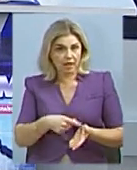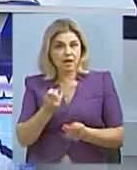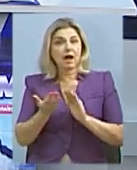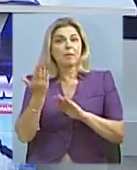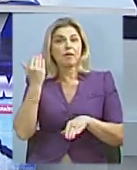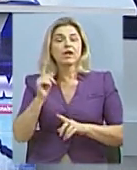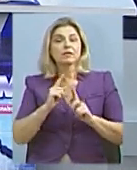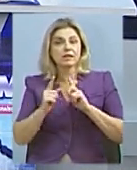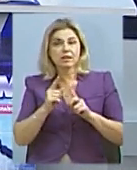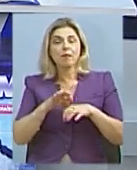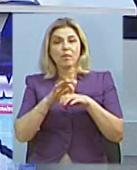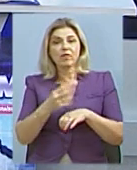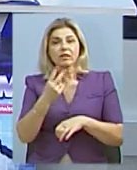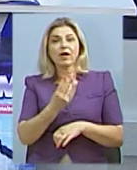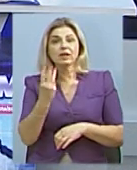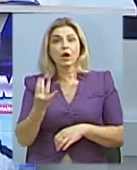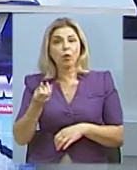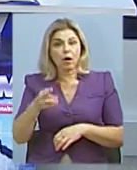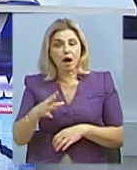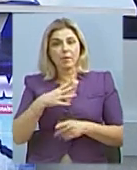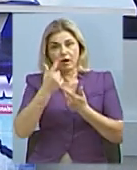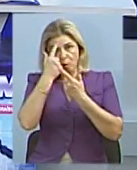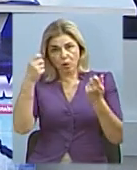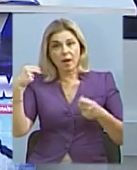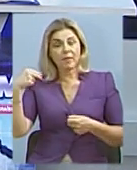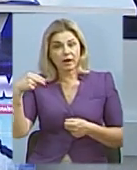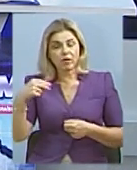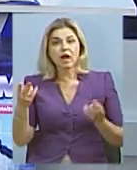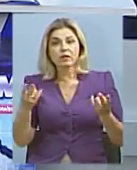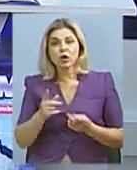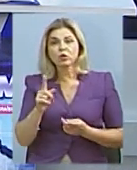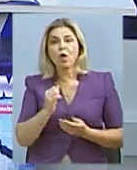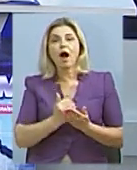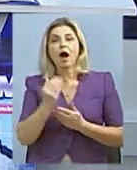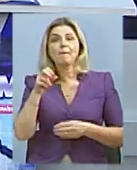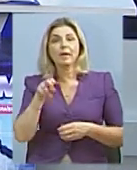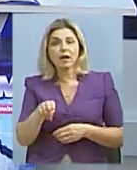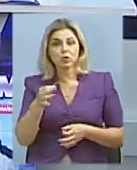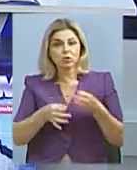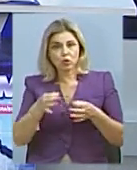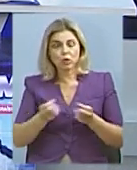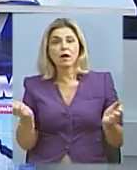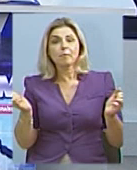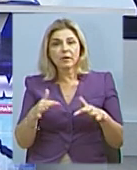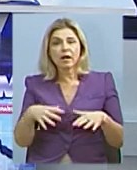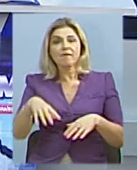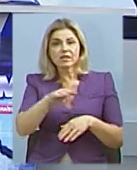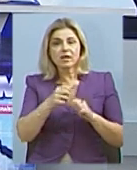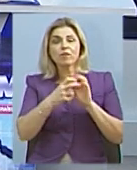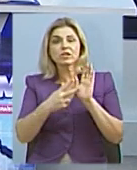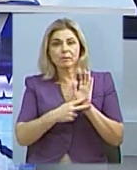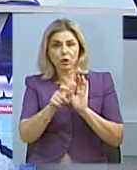відбулось 23 липня, було оголошено перерву. Потрібно, аби до апеляційних судів з'явилися всі 18 фігурантів